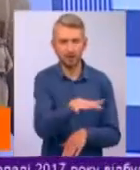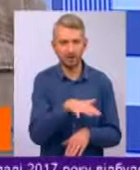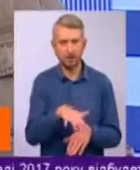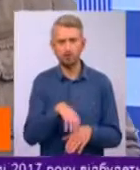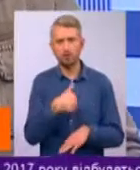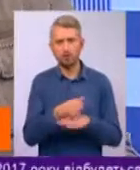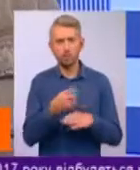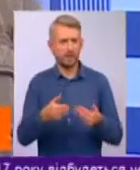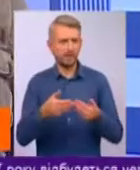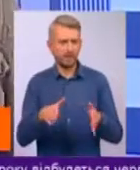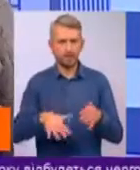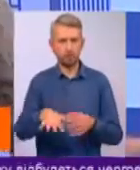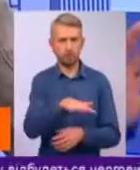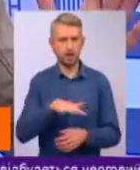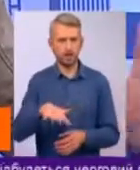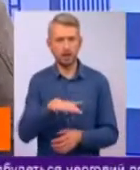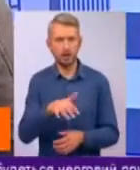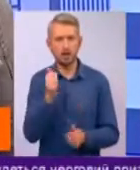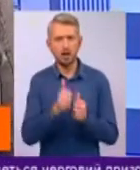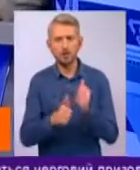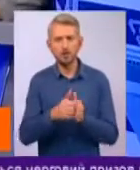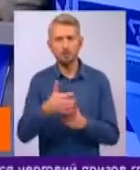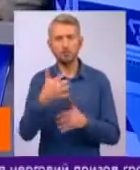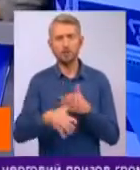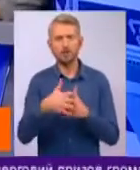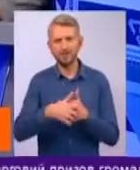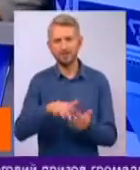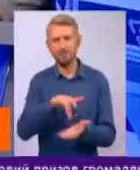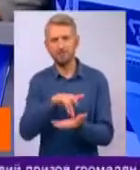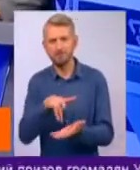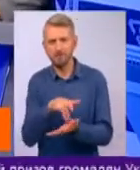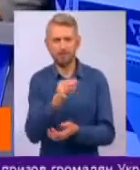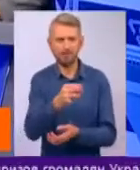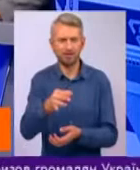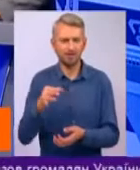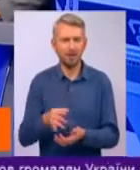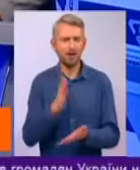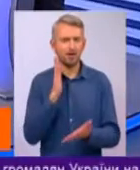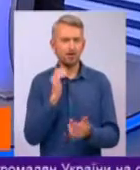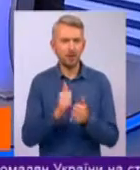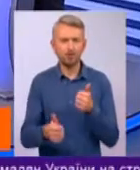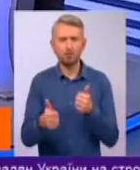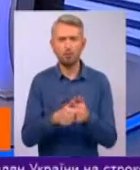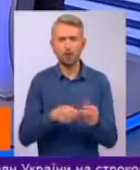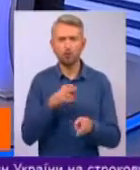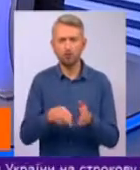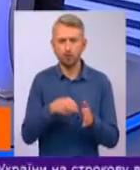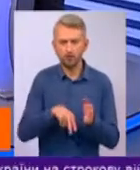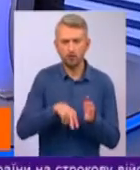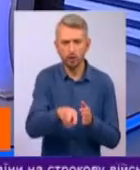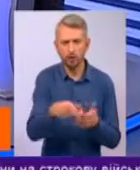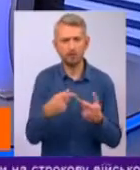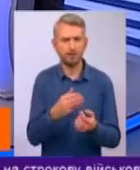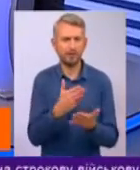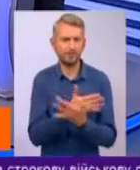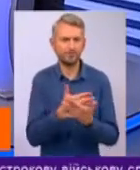відкритих площадках, часто посередині населених пунктів, часто прямо біля залізних доріг, де велика інфраструктура